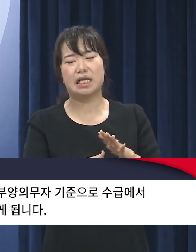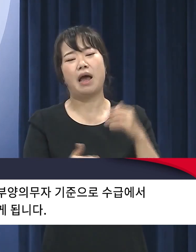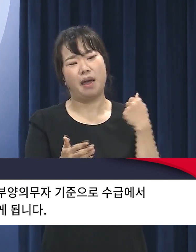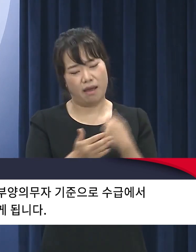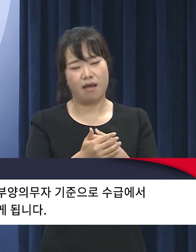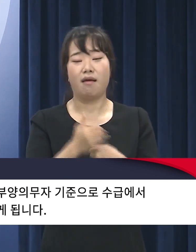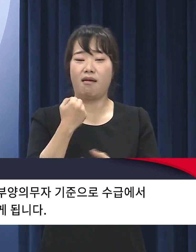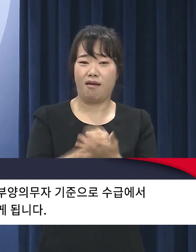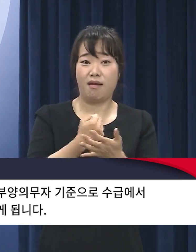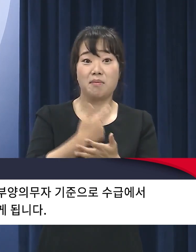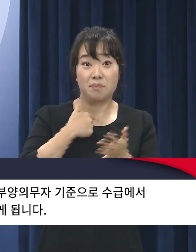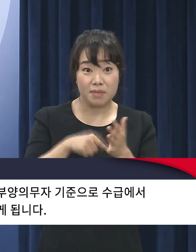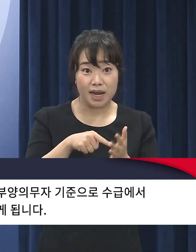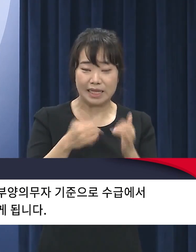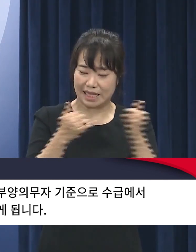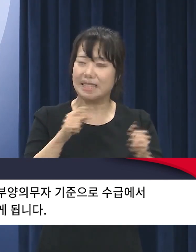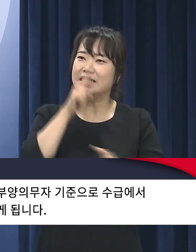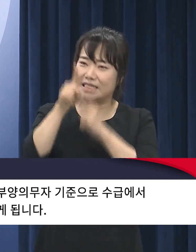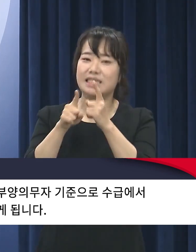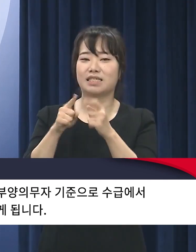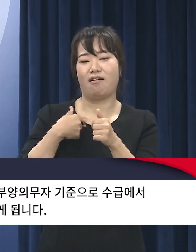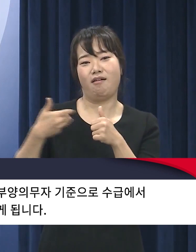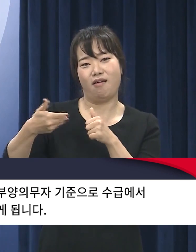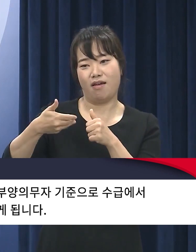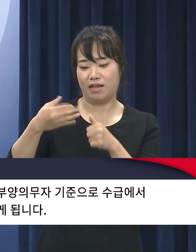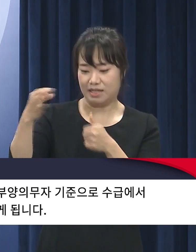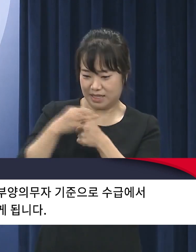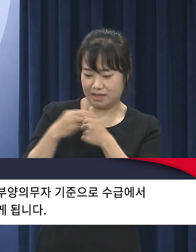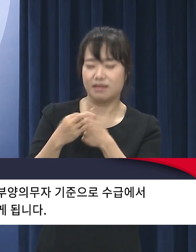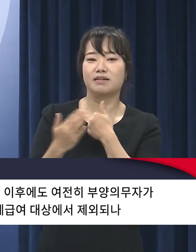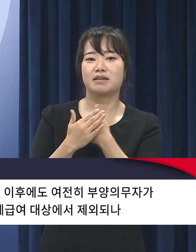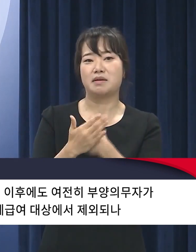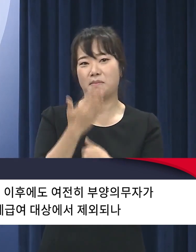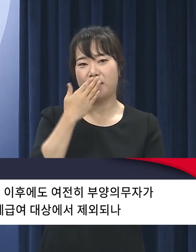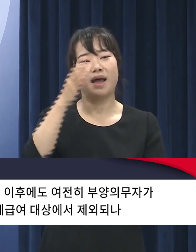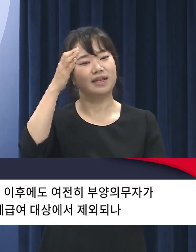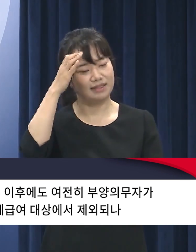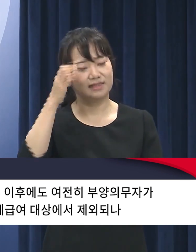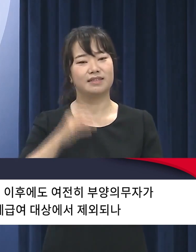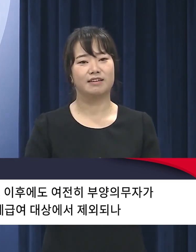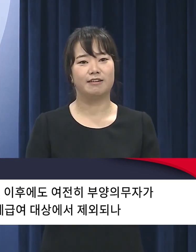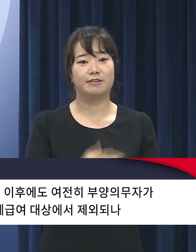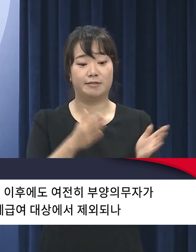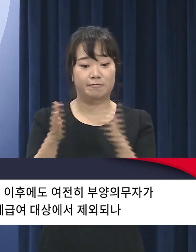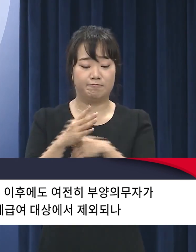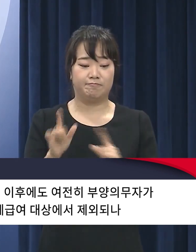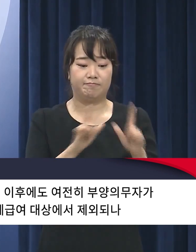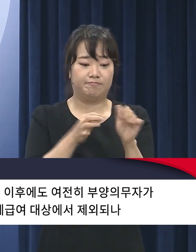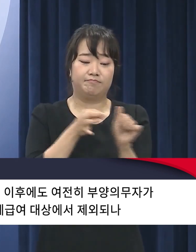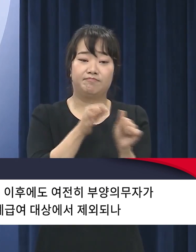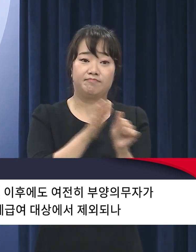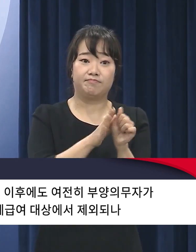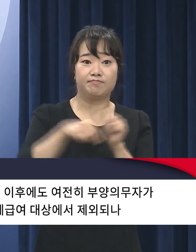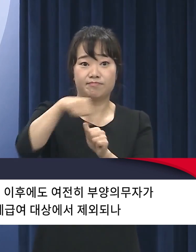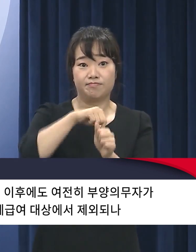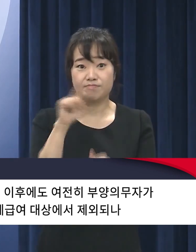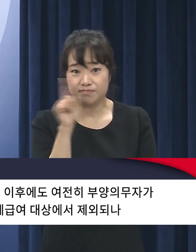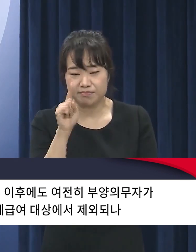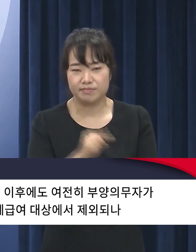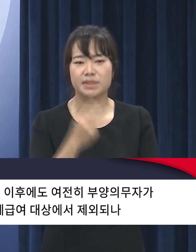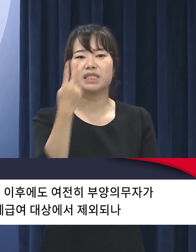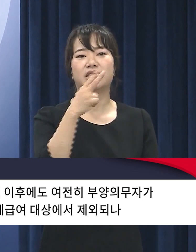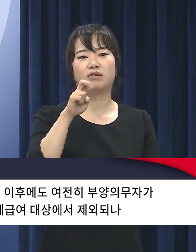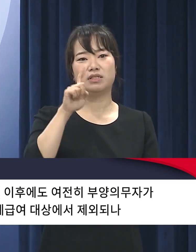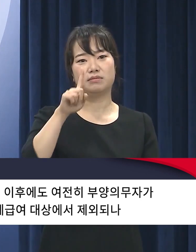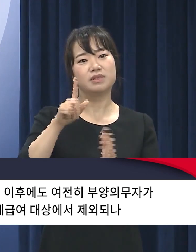많은 분들께서 의료급여 혜택을 받을 수 있게 됩니다. 생계급여의 경우